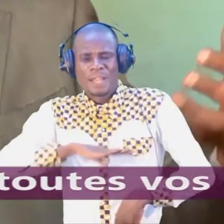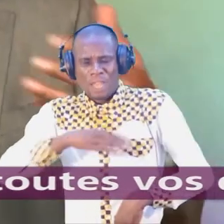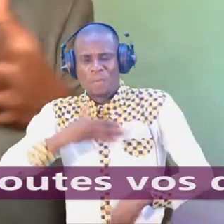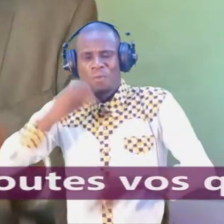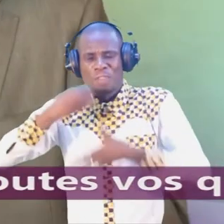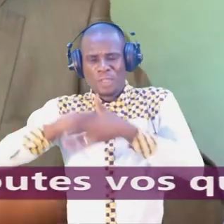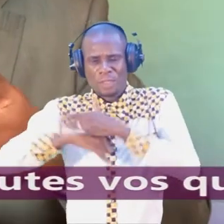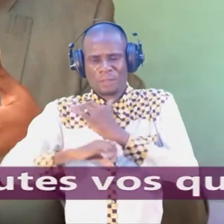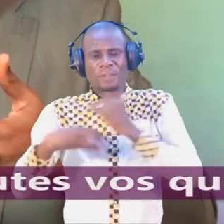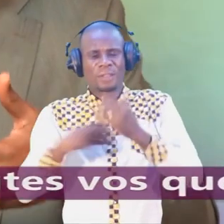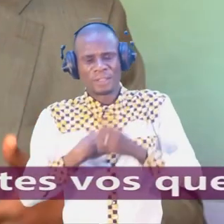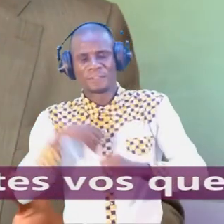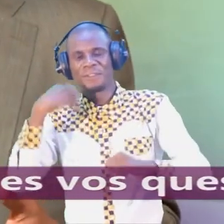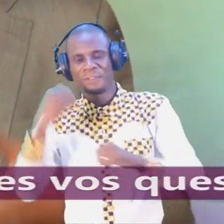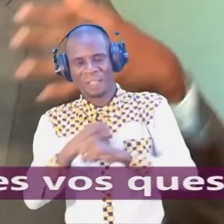pili.